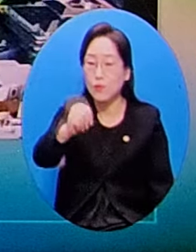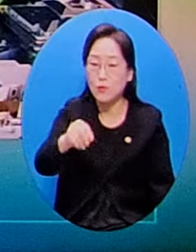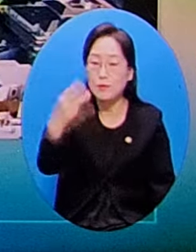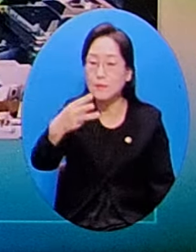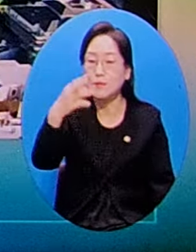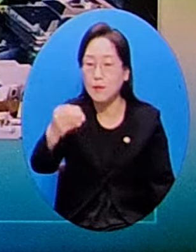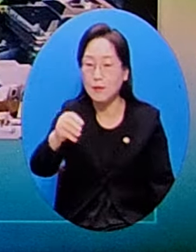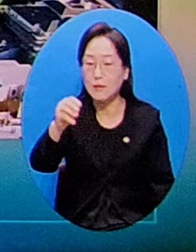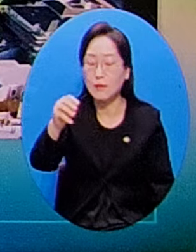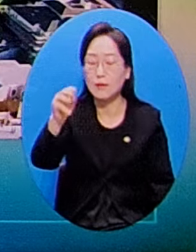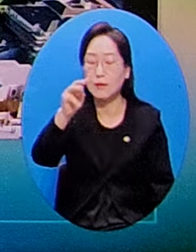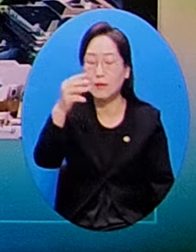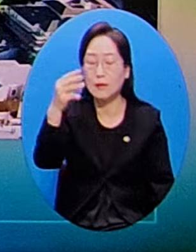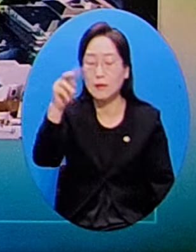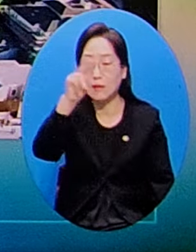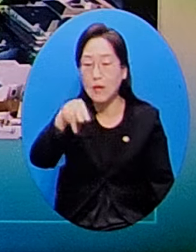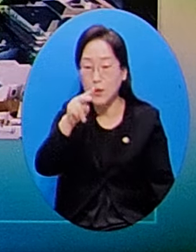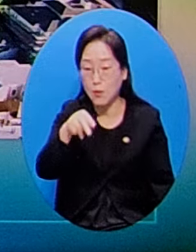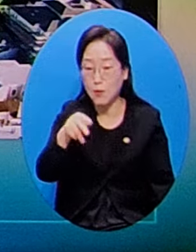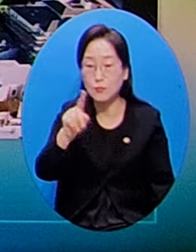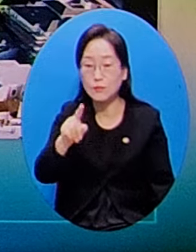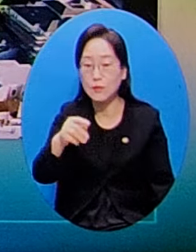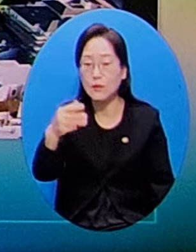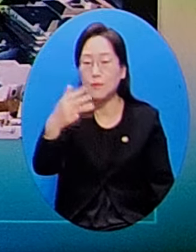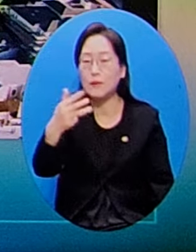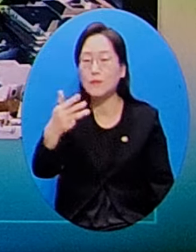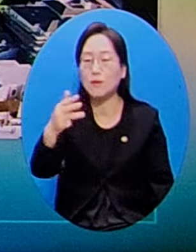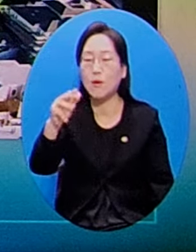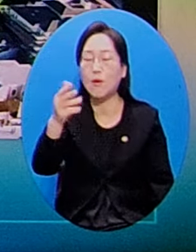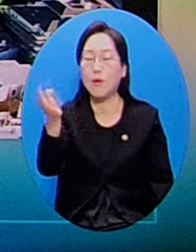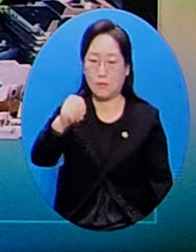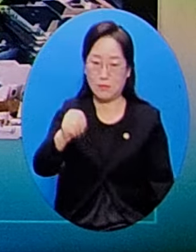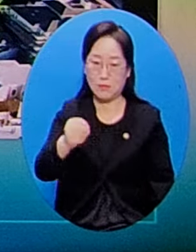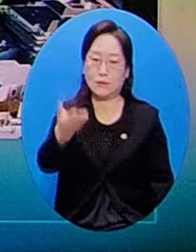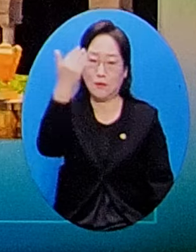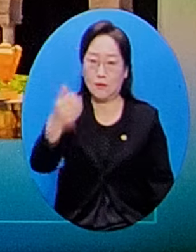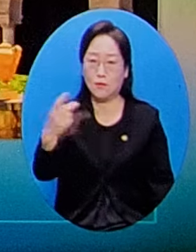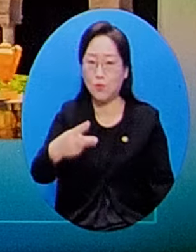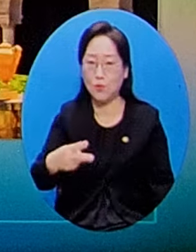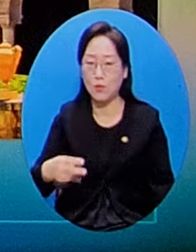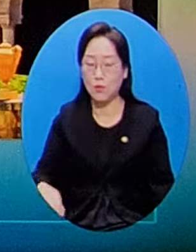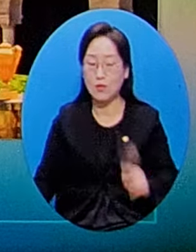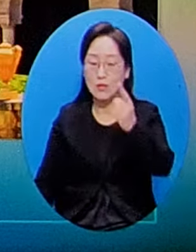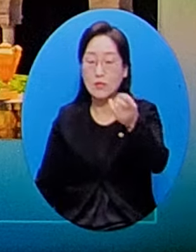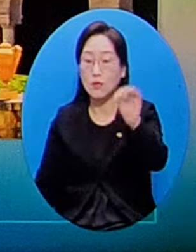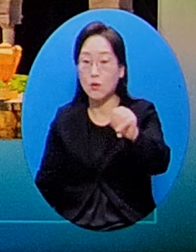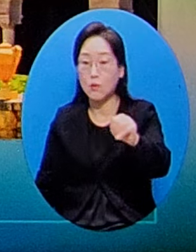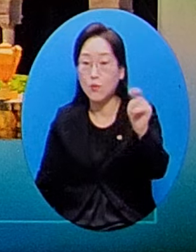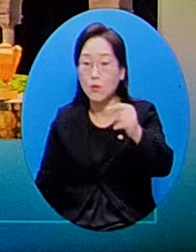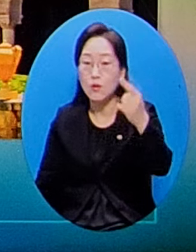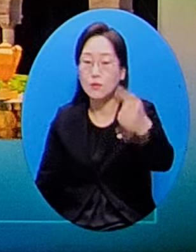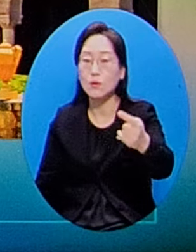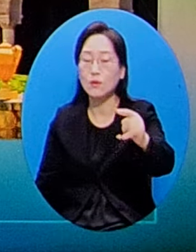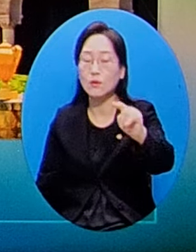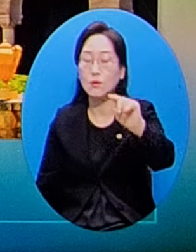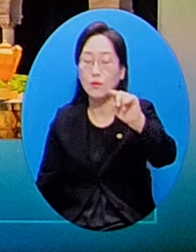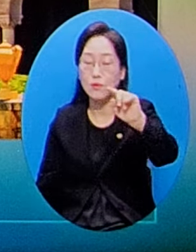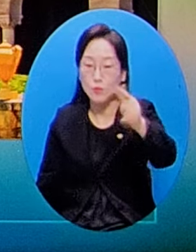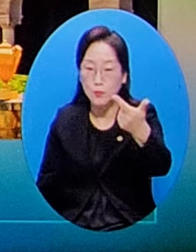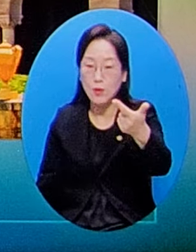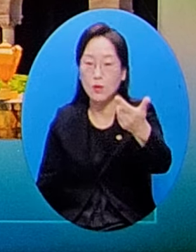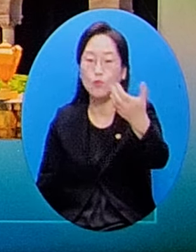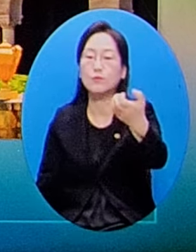달러, 8,190억 원을 도네이션했고 스탠퍼드 대학에 1억 3천만 달러, 1,690억 원을